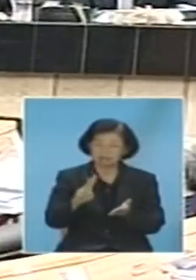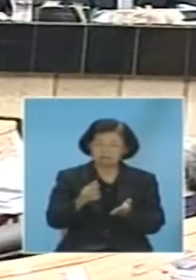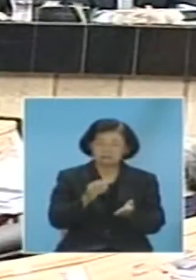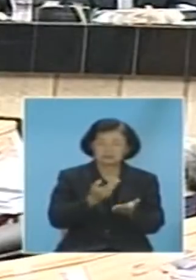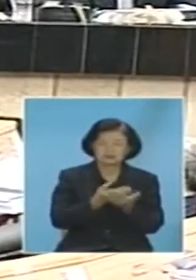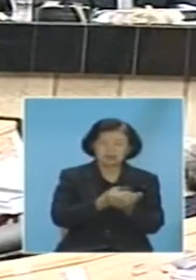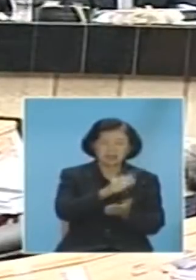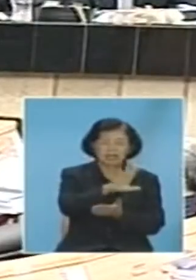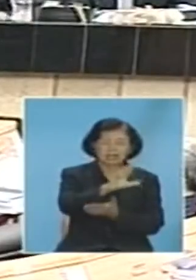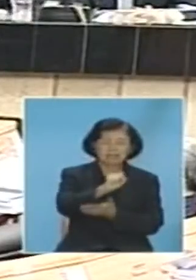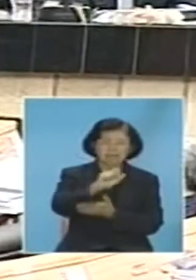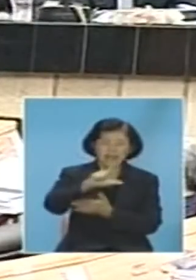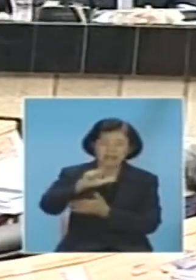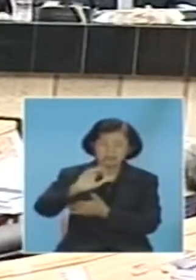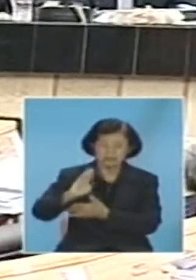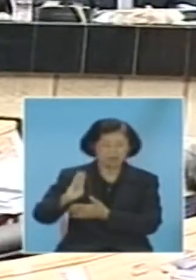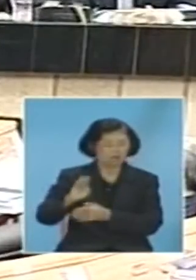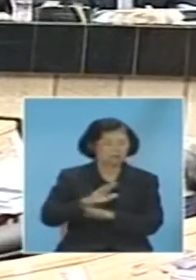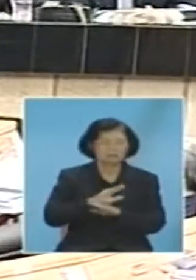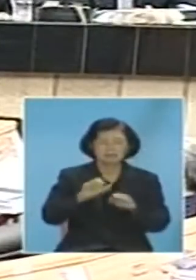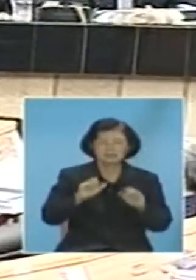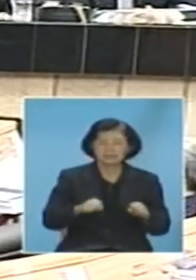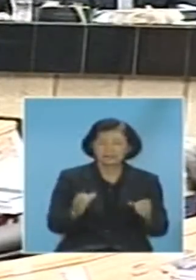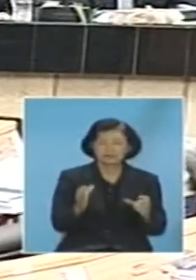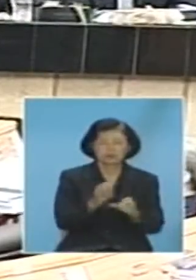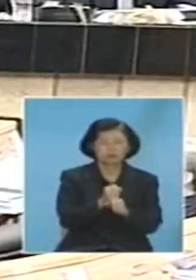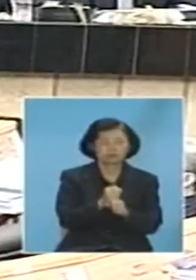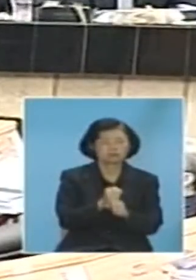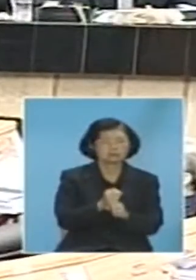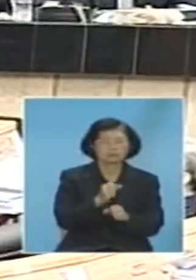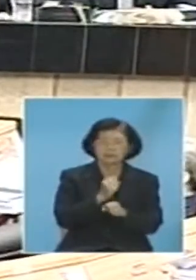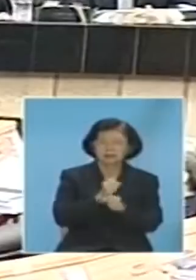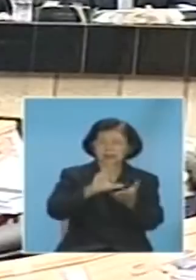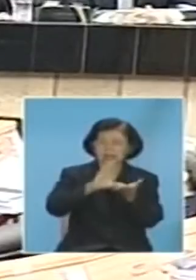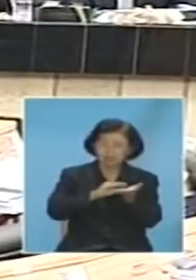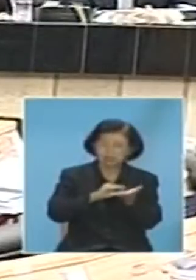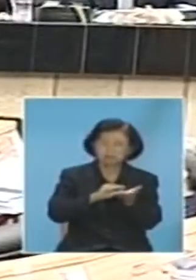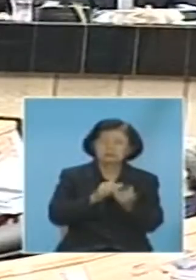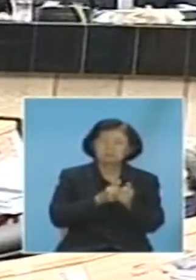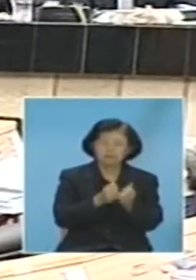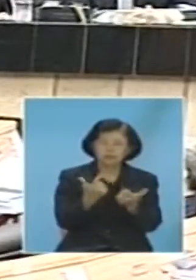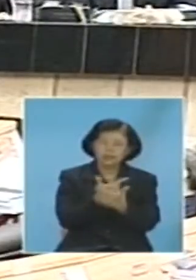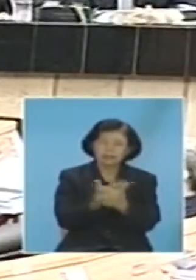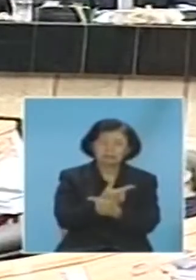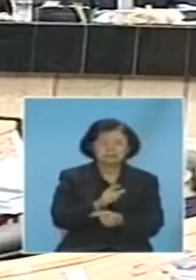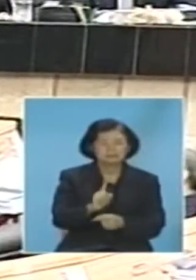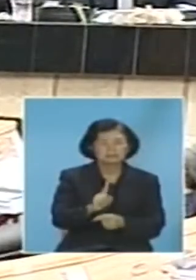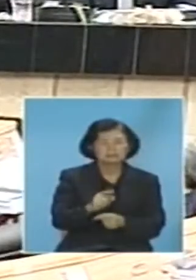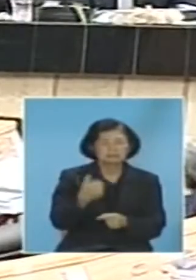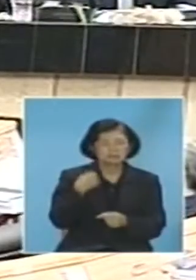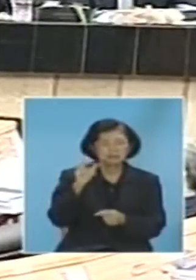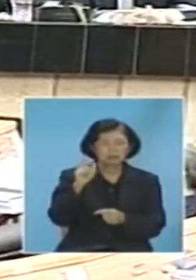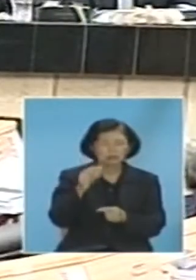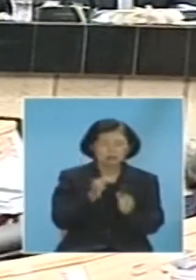ล้านบาทเศษนั้นจึงไม่สามารถสรุปได้ว่าเป็นการขาดทุนตามตัวเลขดังกล่าวค่ะเนื่องจากมี